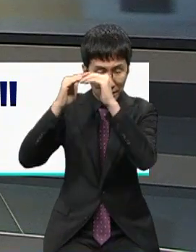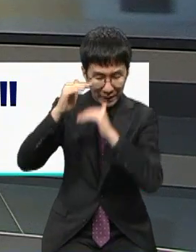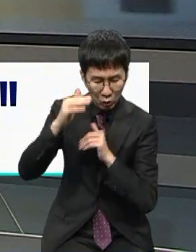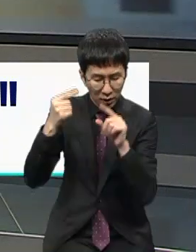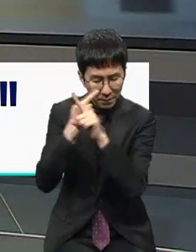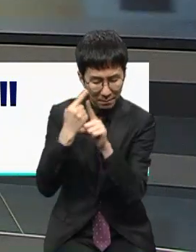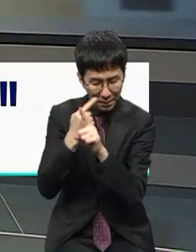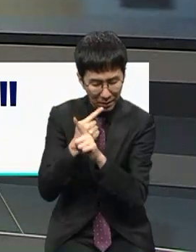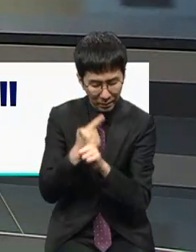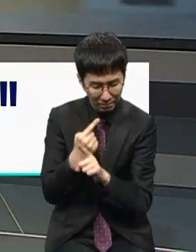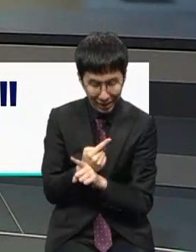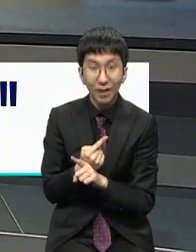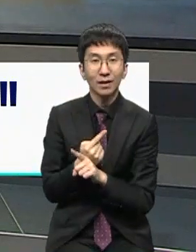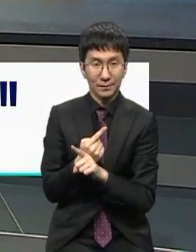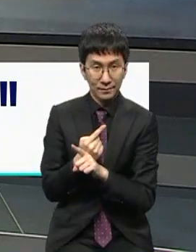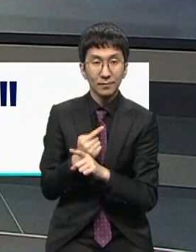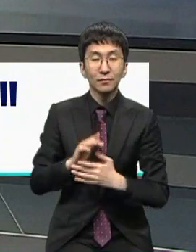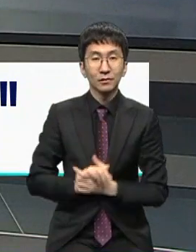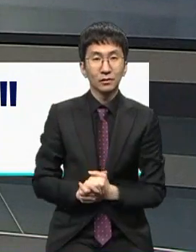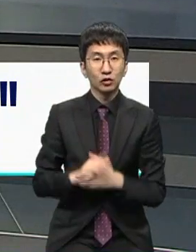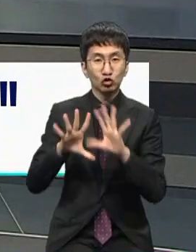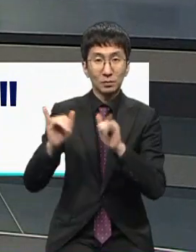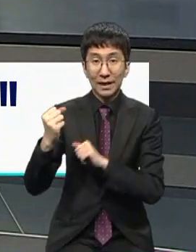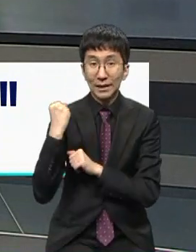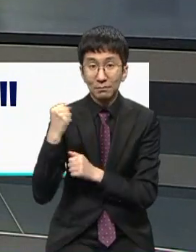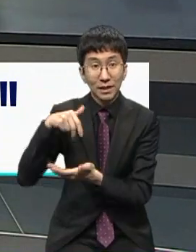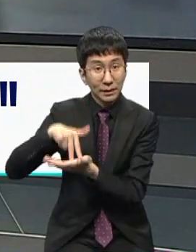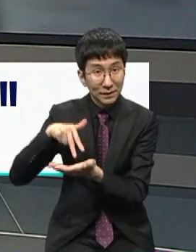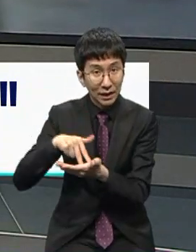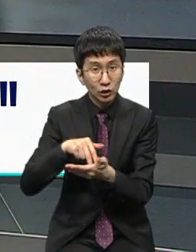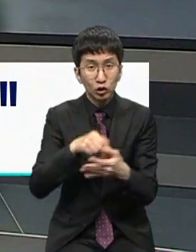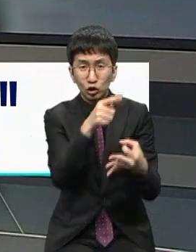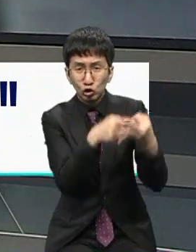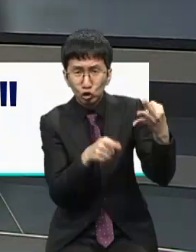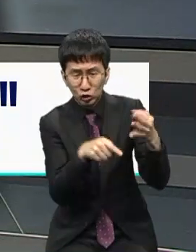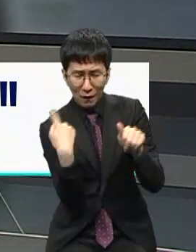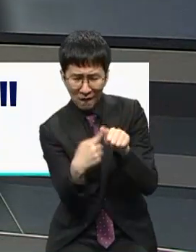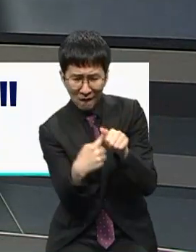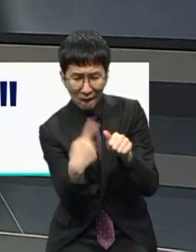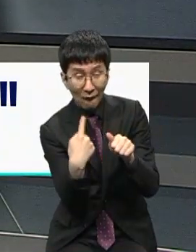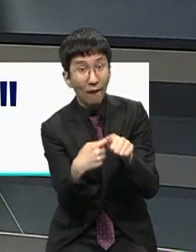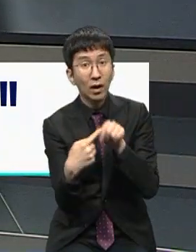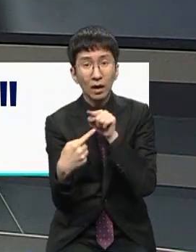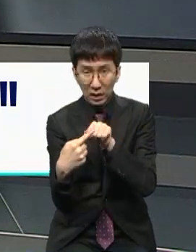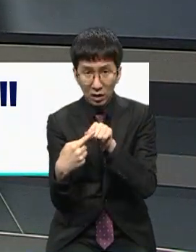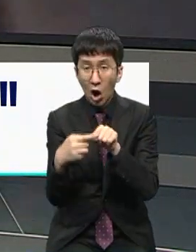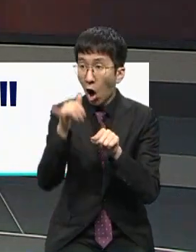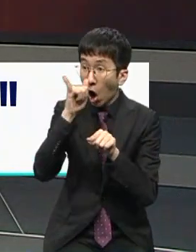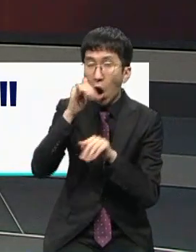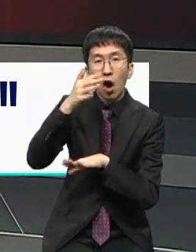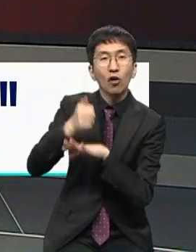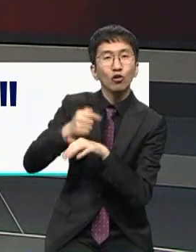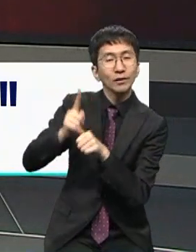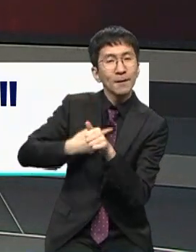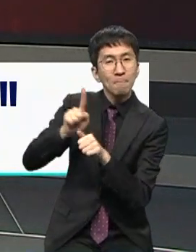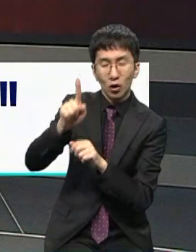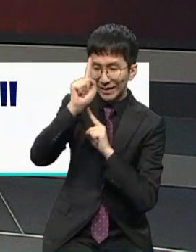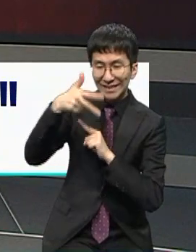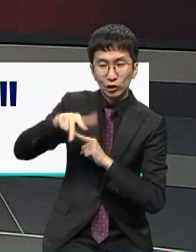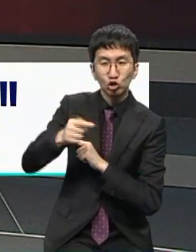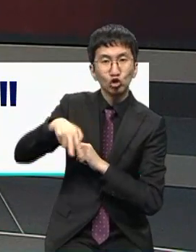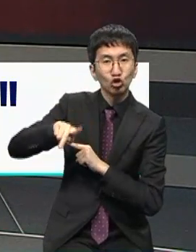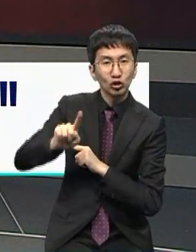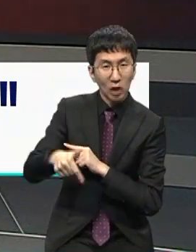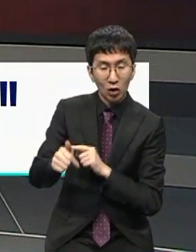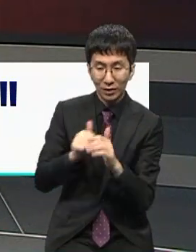내용을 가다듬는 데 집중했습니다. 국민의힘 일각에서 윤 전 총장을 겨냥한 견제가 이어지자 이준석